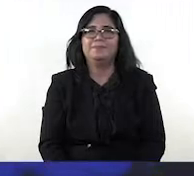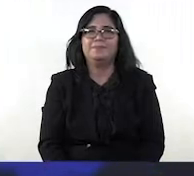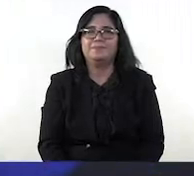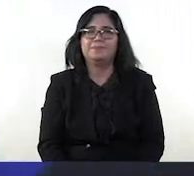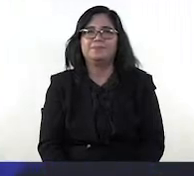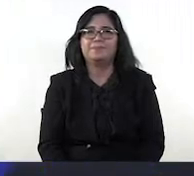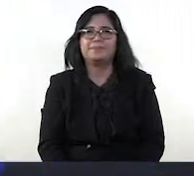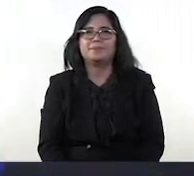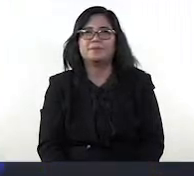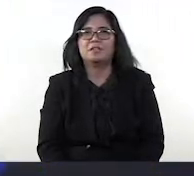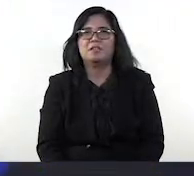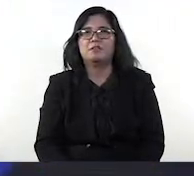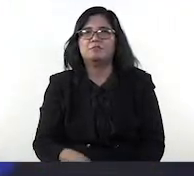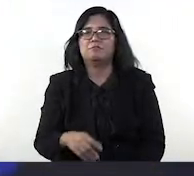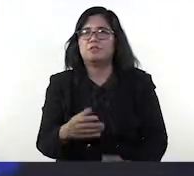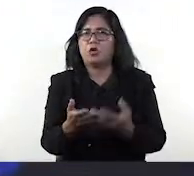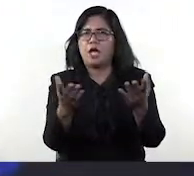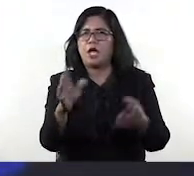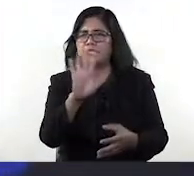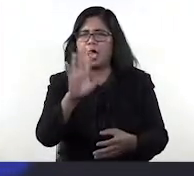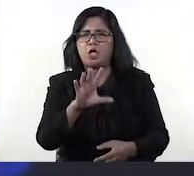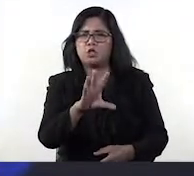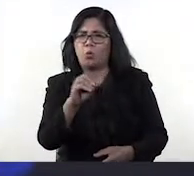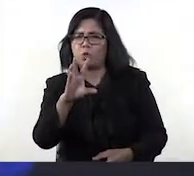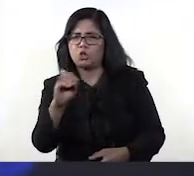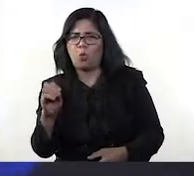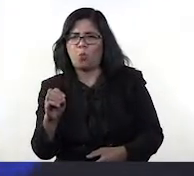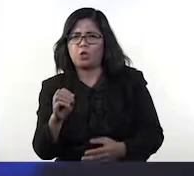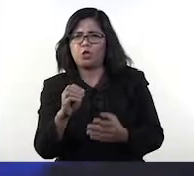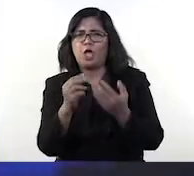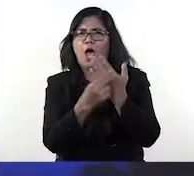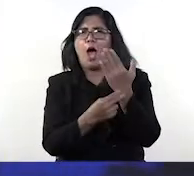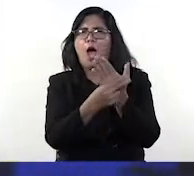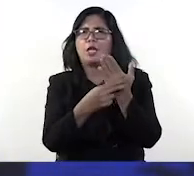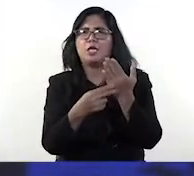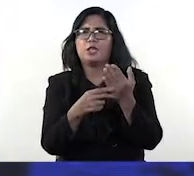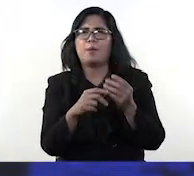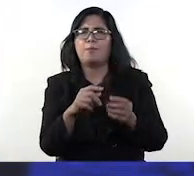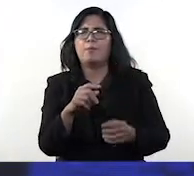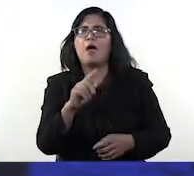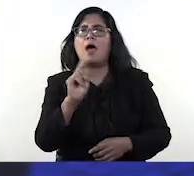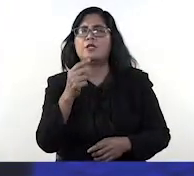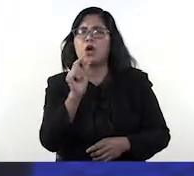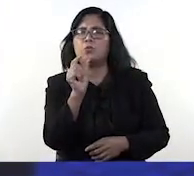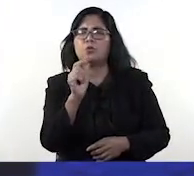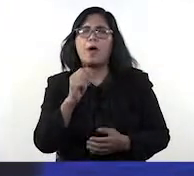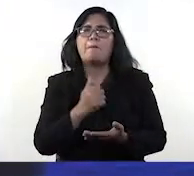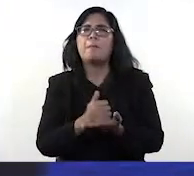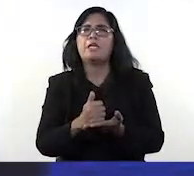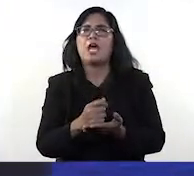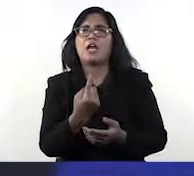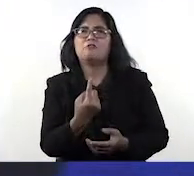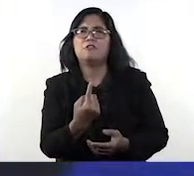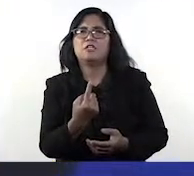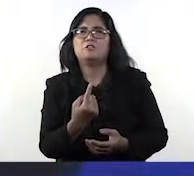jadi saya Arab sore jangan comot comot air seenak udel saudara itu hanya untuk membenarkan tindakan-tindakan